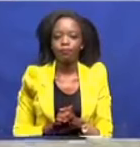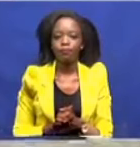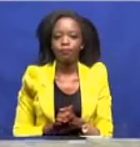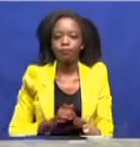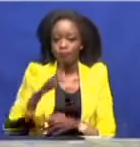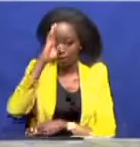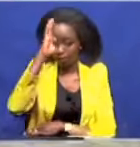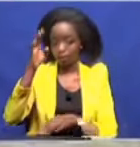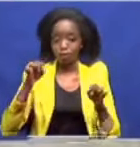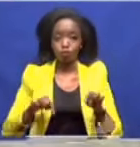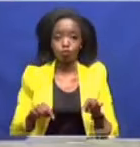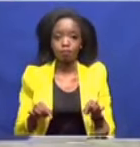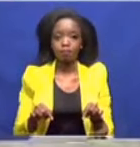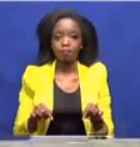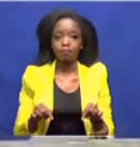Jumapili ya leo,